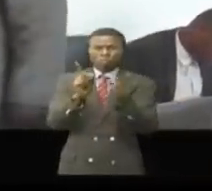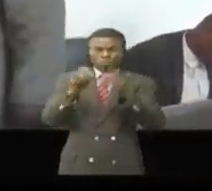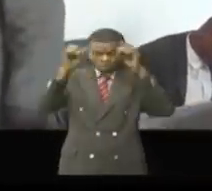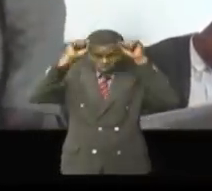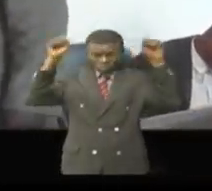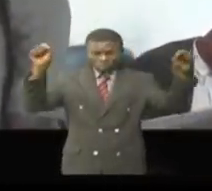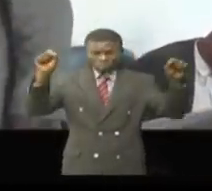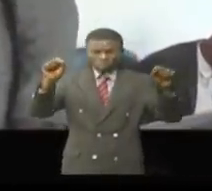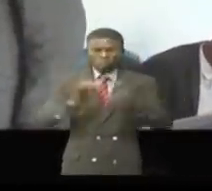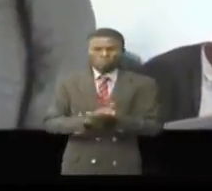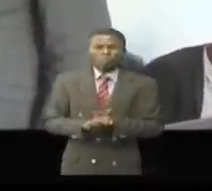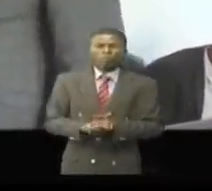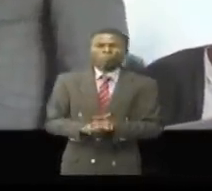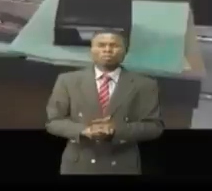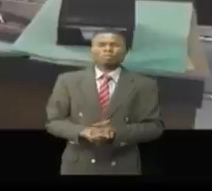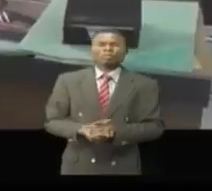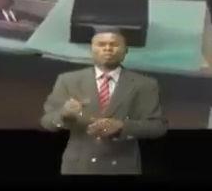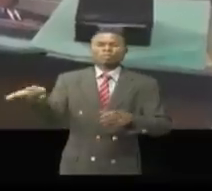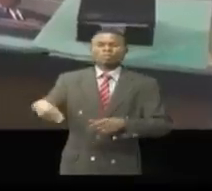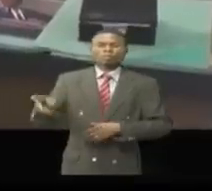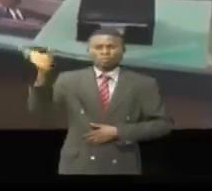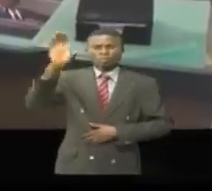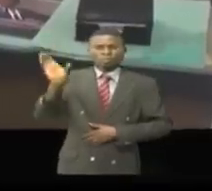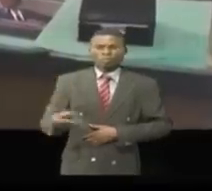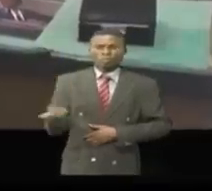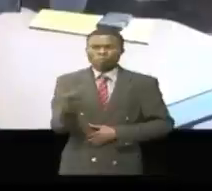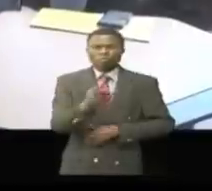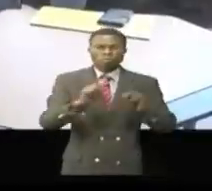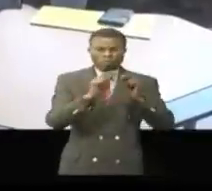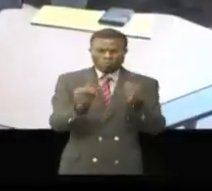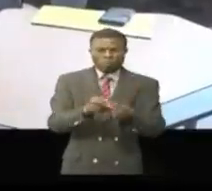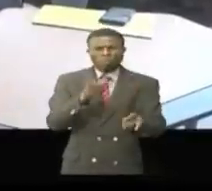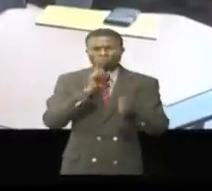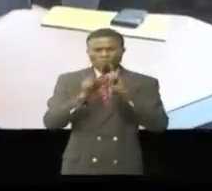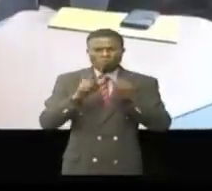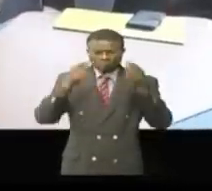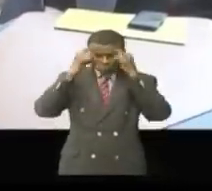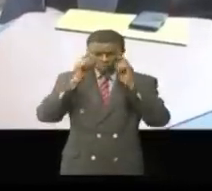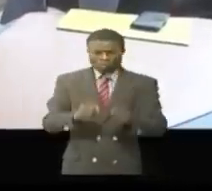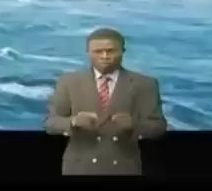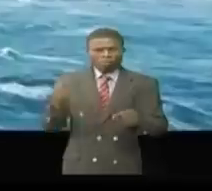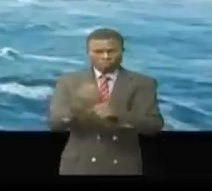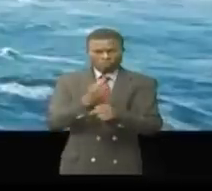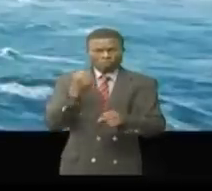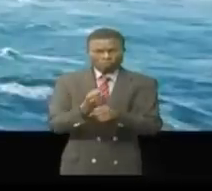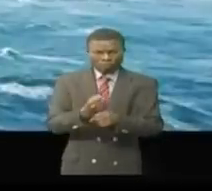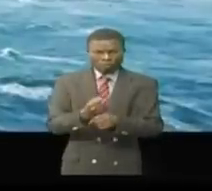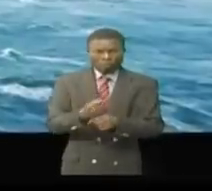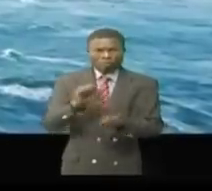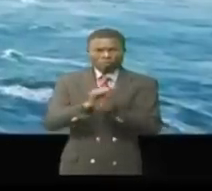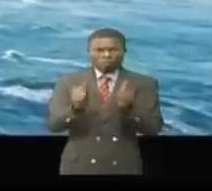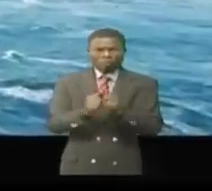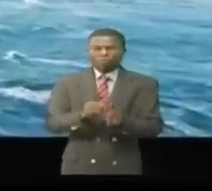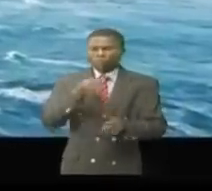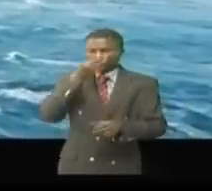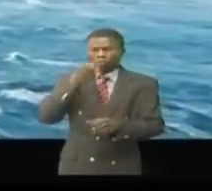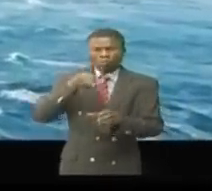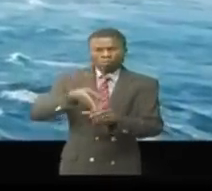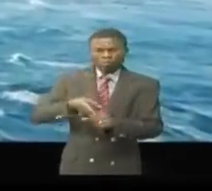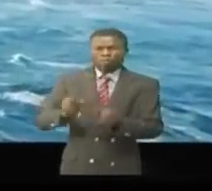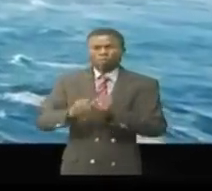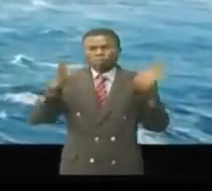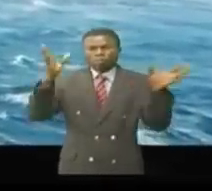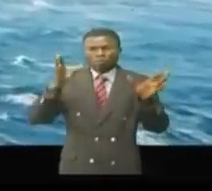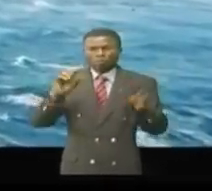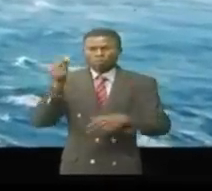président Jean-Claude Vuemba Luzamba. Les deux parties se sont convenues d'investir dans le secteur du pétrole, gaz,